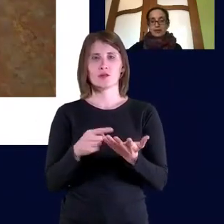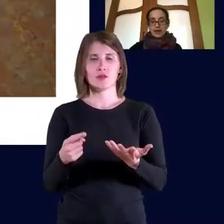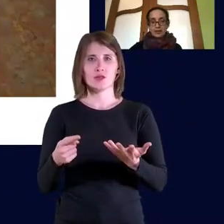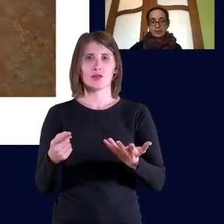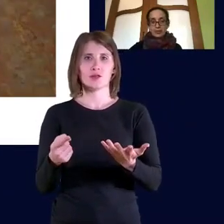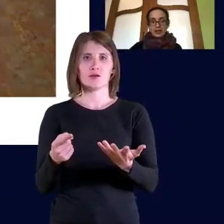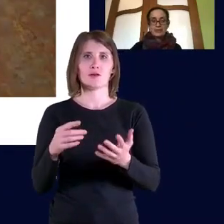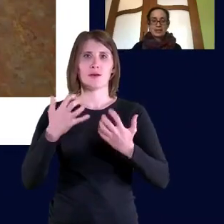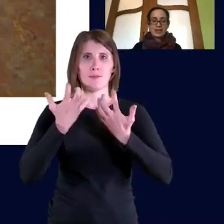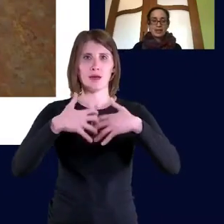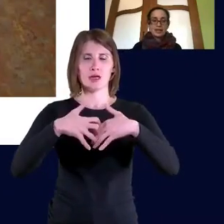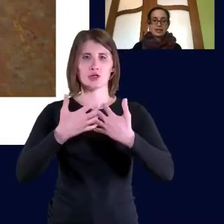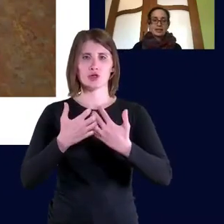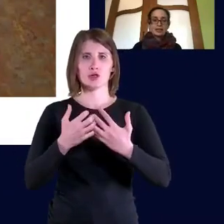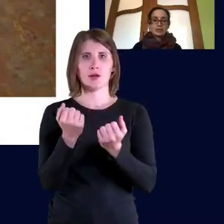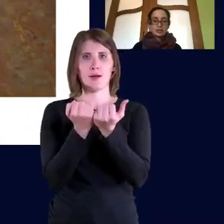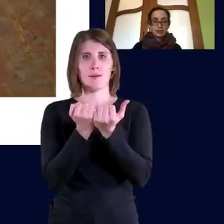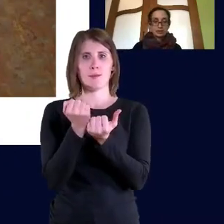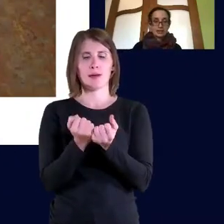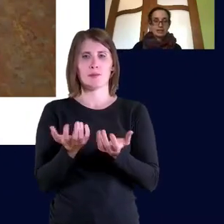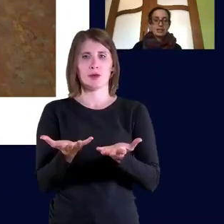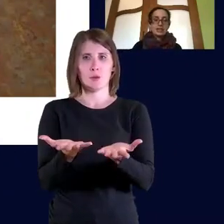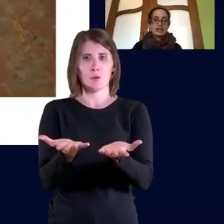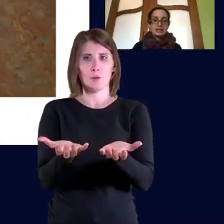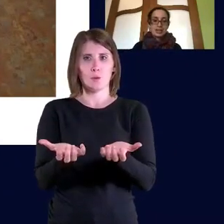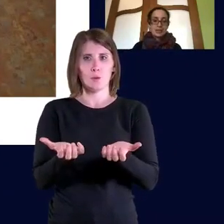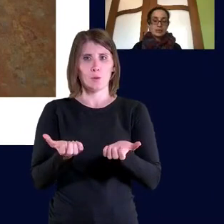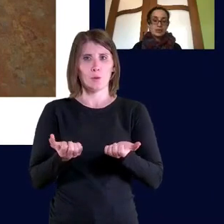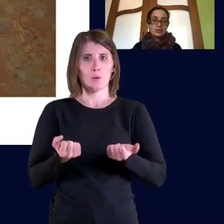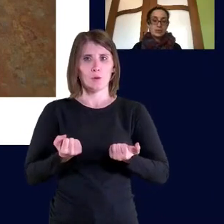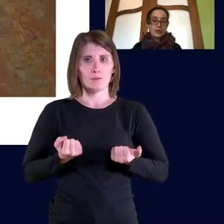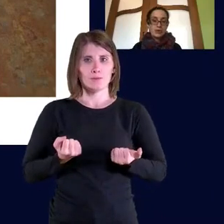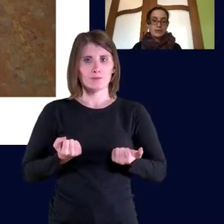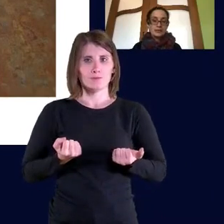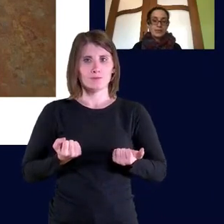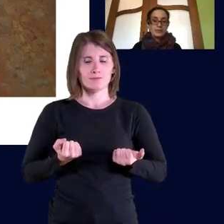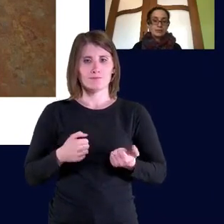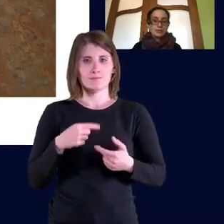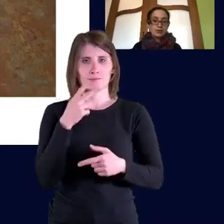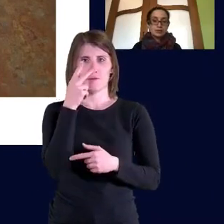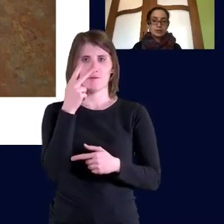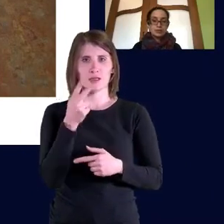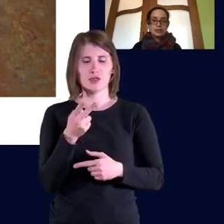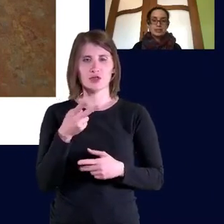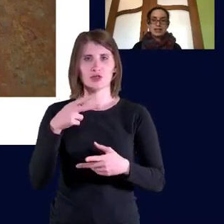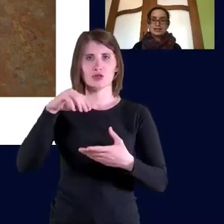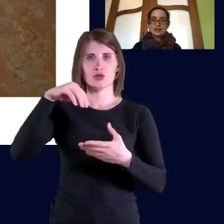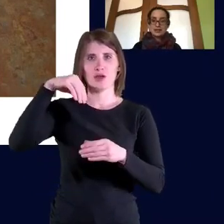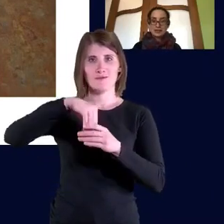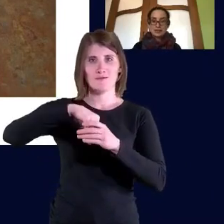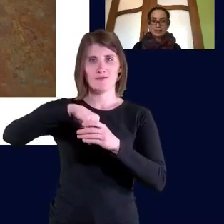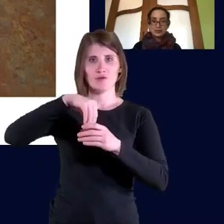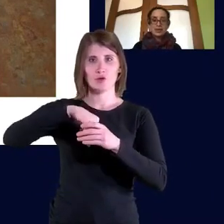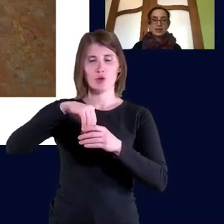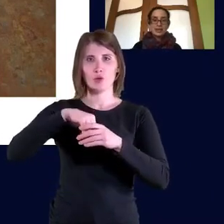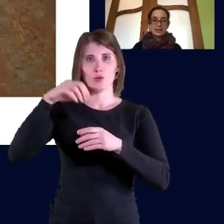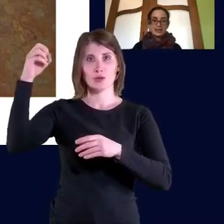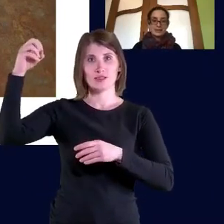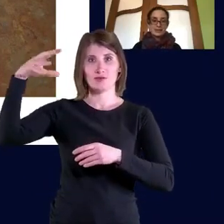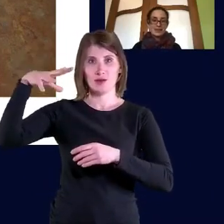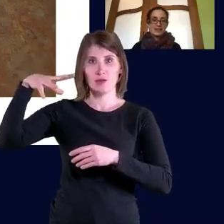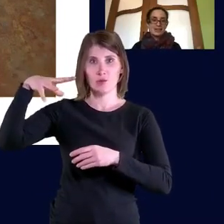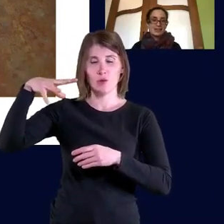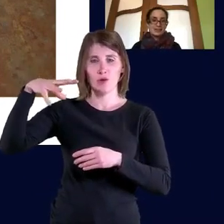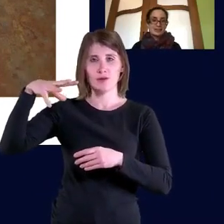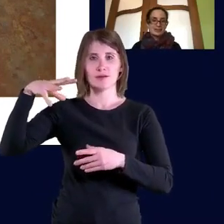urządzenia wciągają tą grafikę do środka jak państwo widzą tam w środku tego urządzenia jest światło